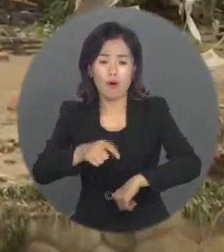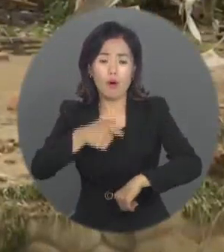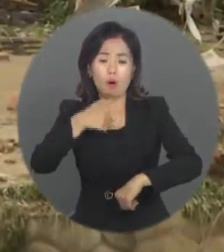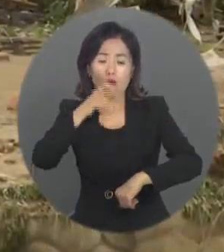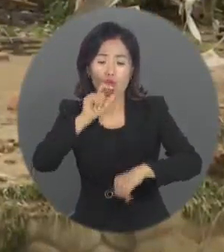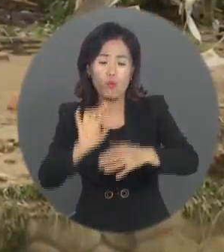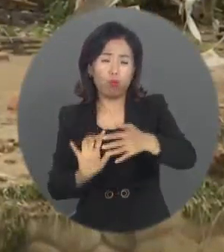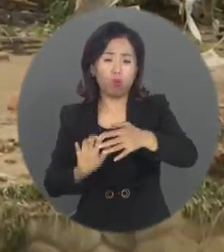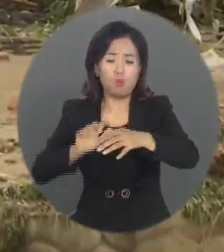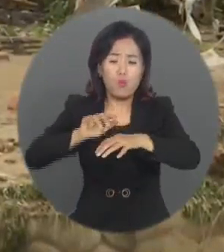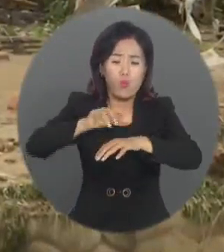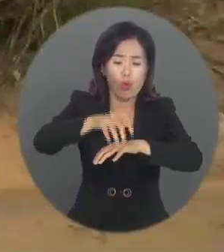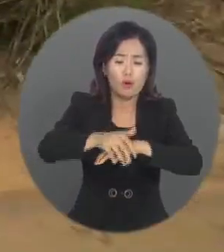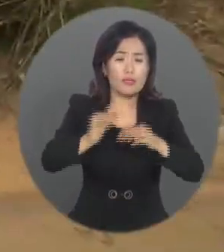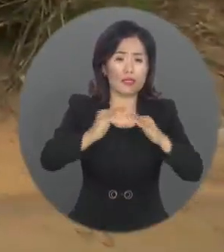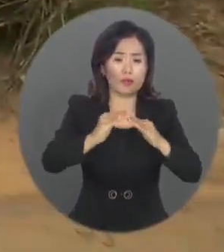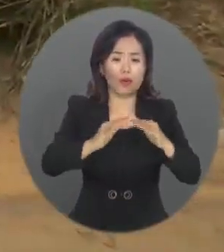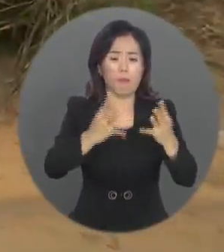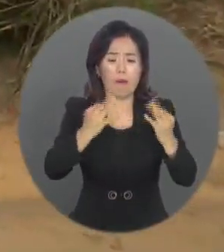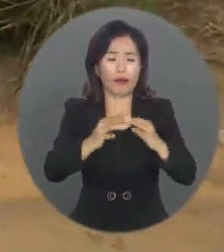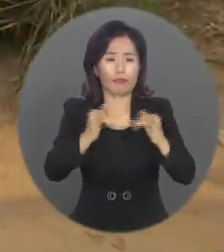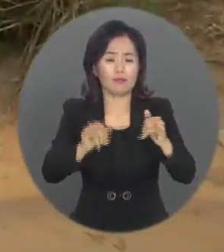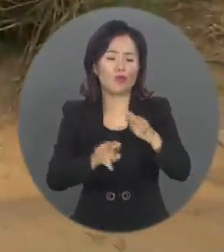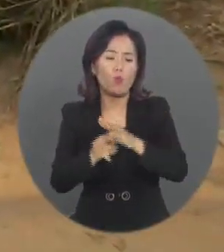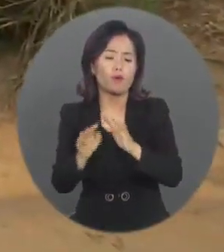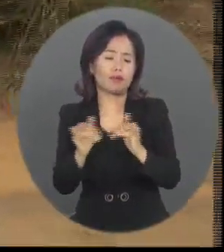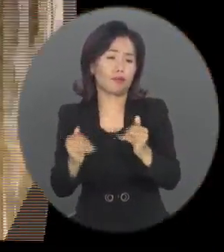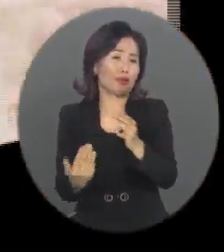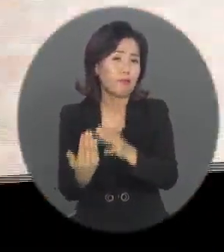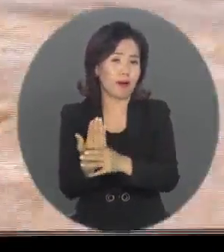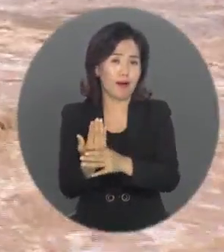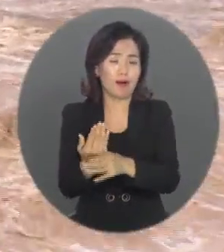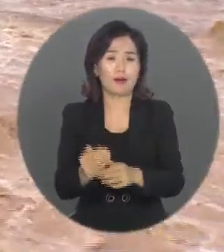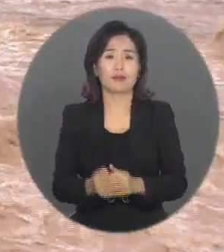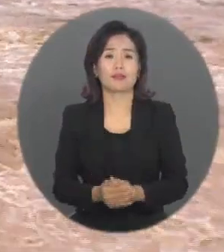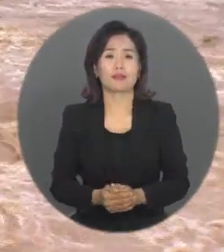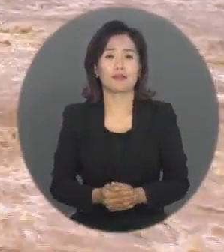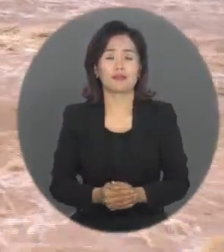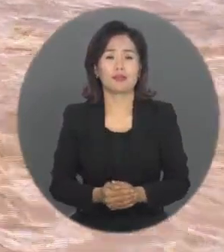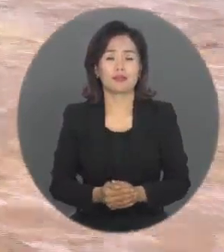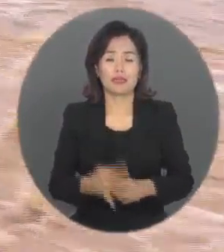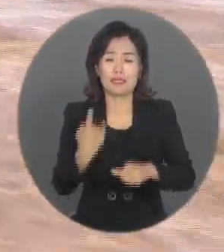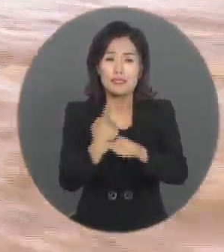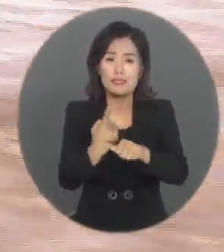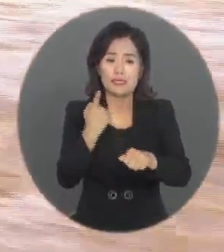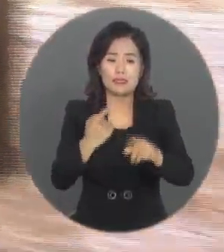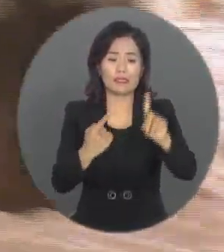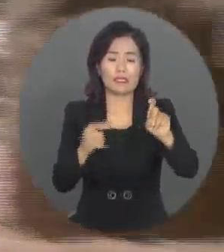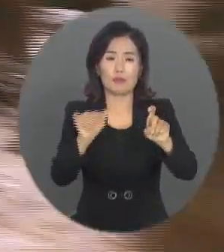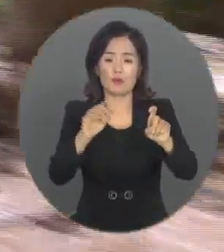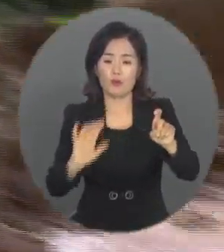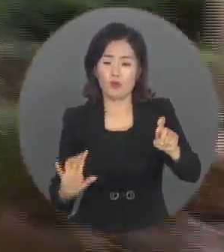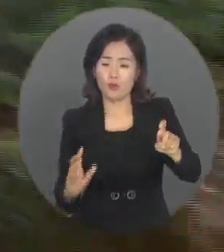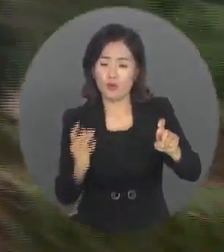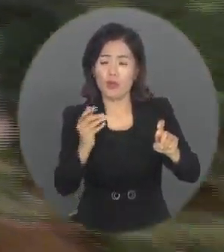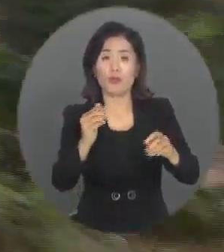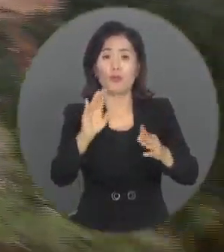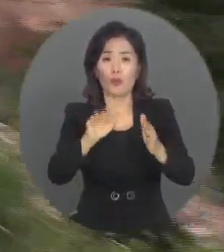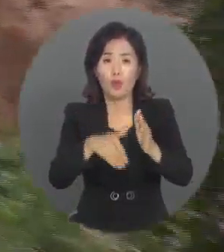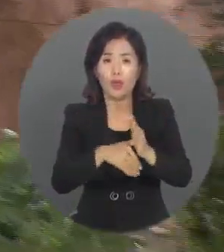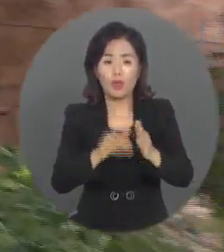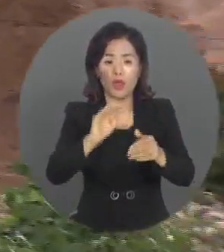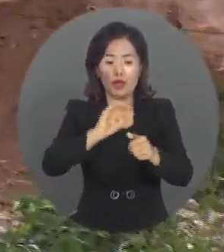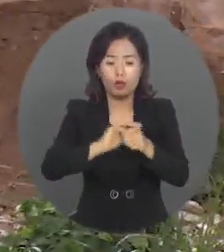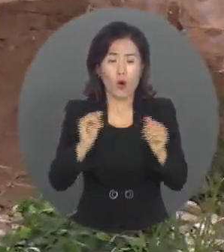물이 인근 민가를 덮쳐 수십 명의 이재민이 생겼습니다. 지난해 제11호 태풍 힌남노 때는